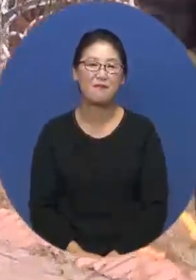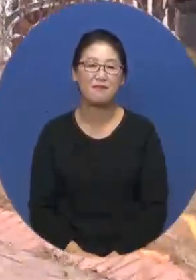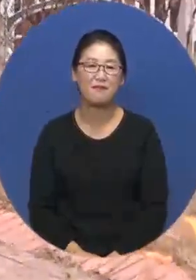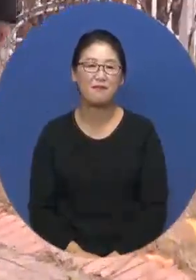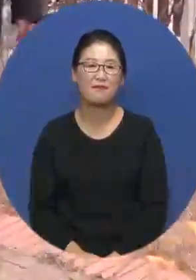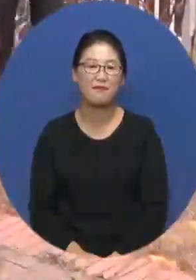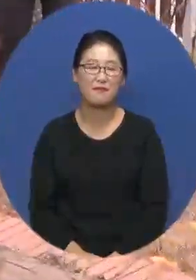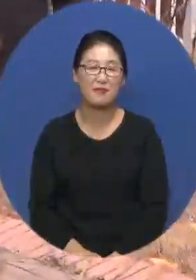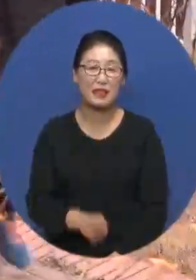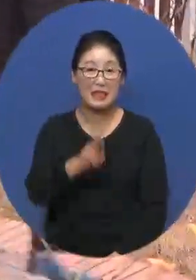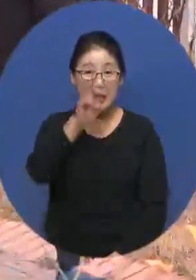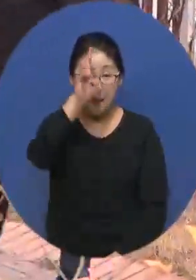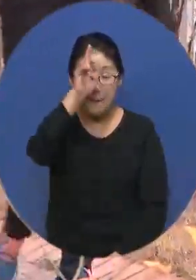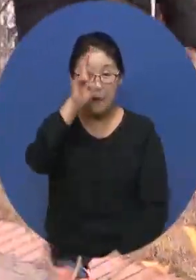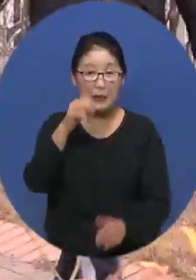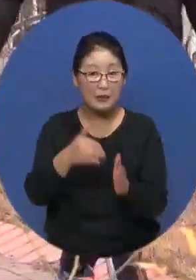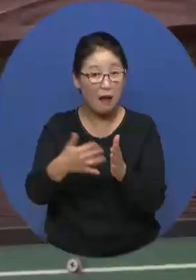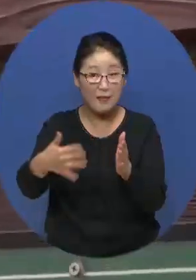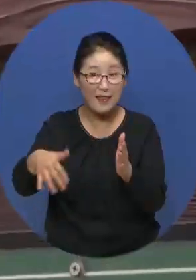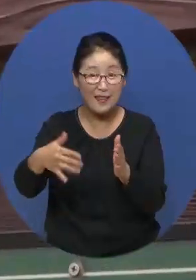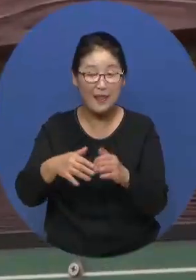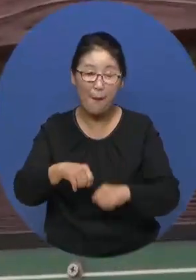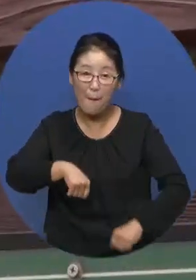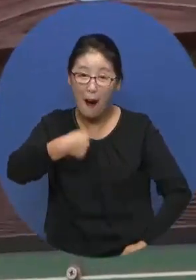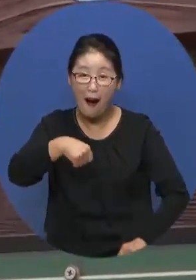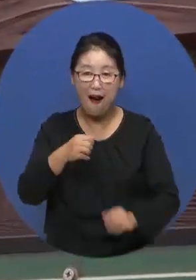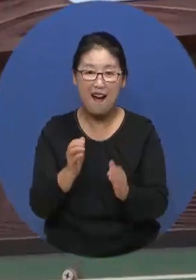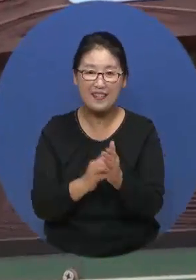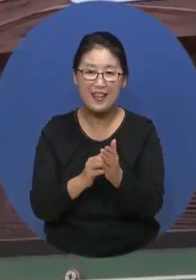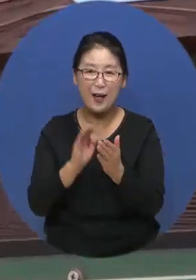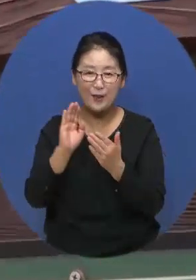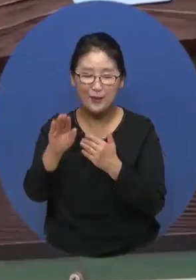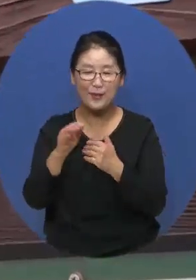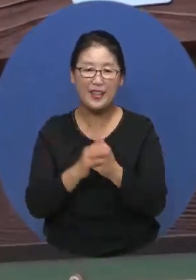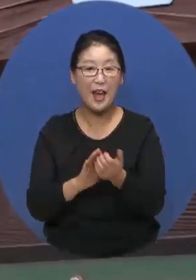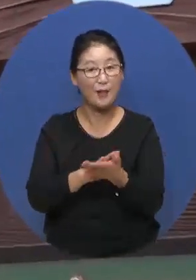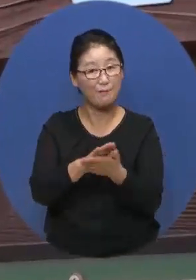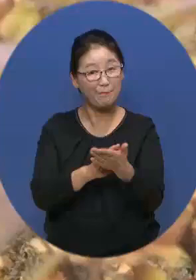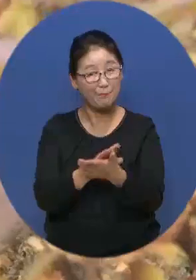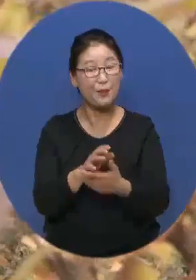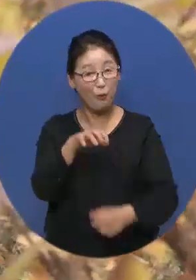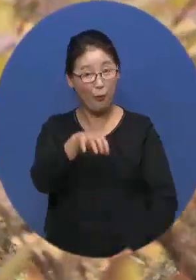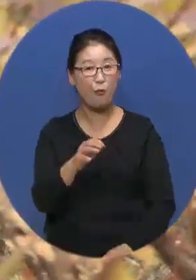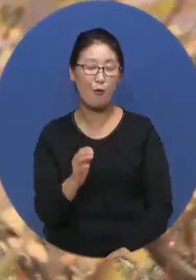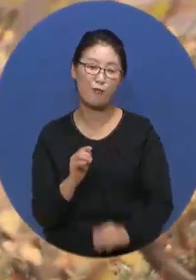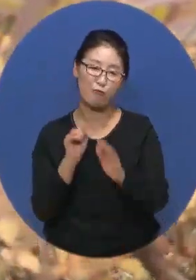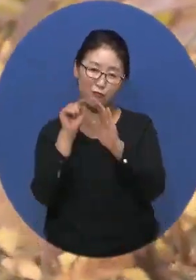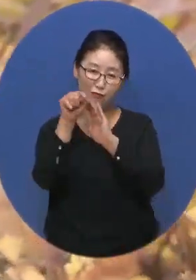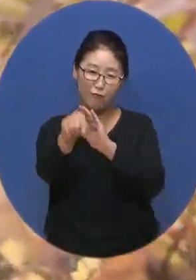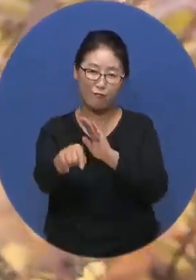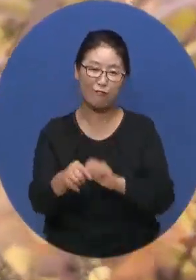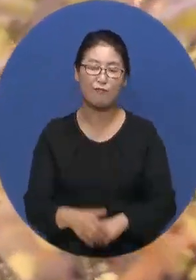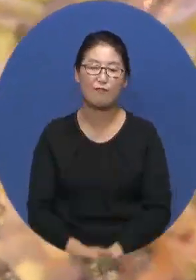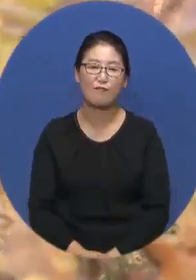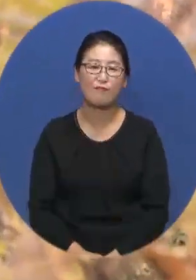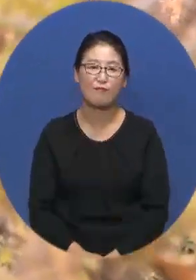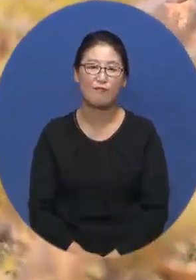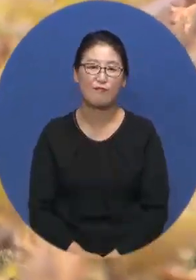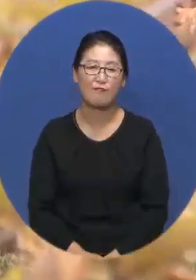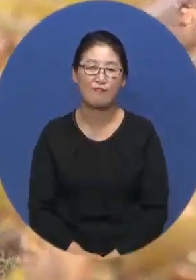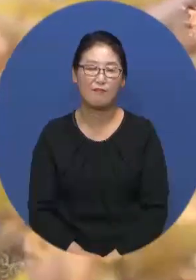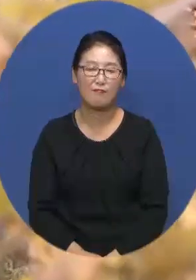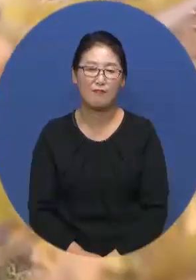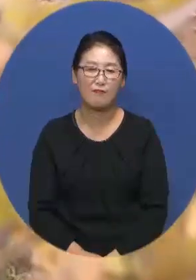점심시간은 아직 끝나지 않았다. 식사를 마치고 작은 공원으로 향하는 레그랜드 식구들. 주로 작은